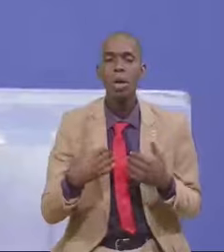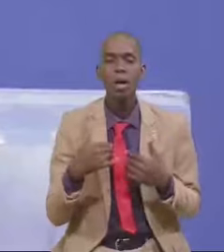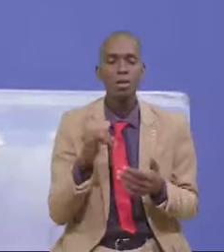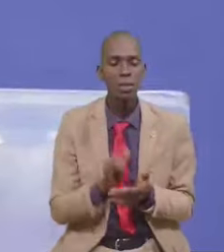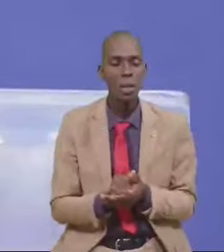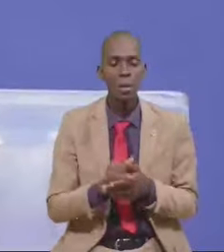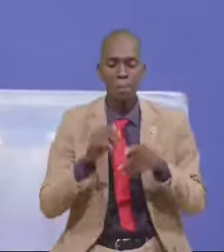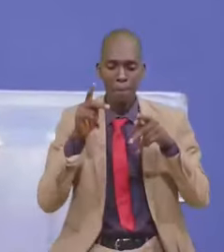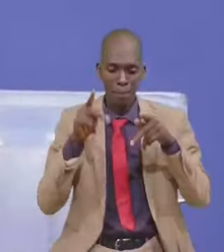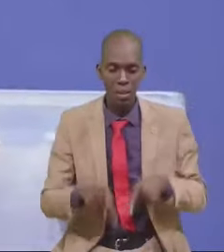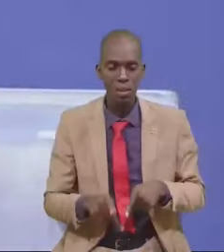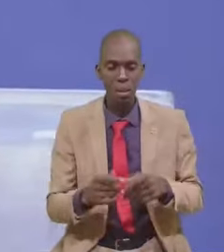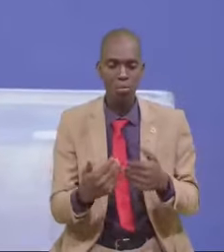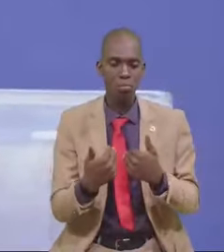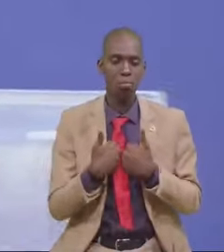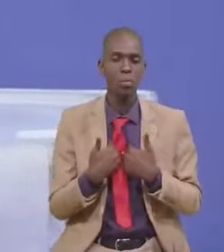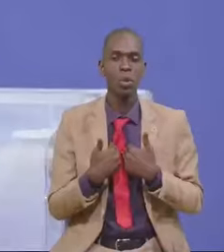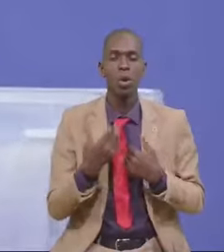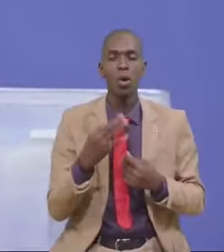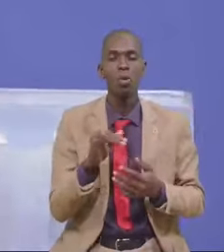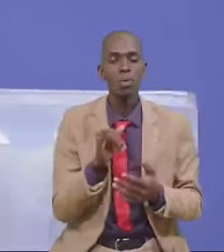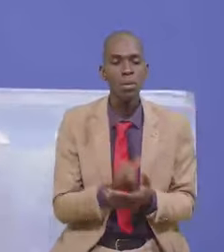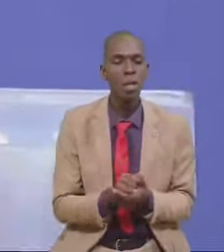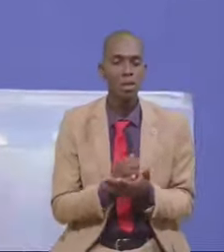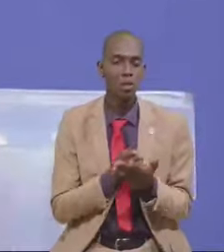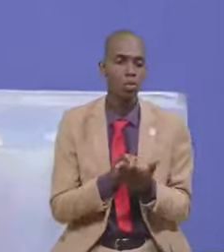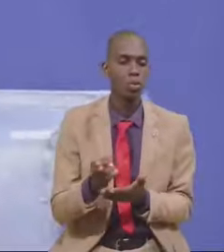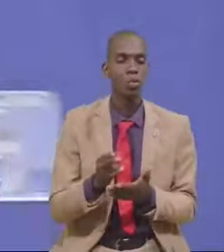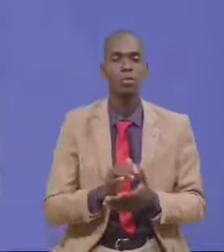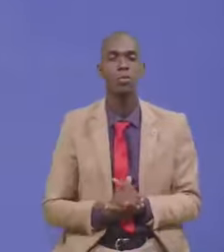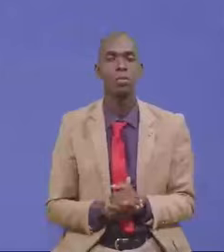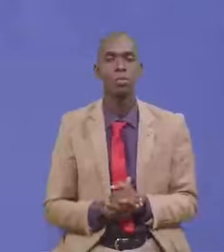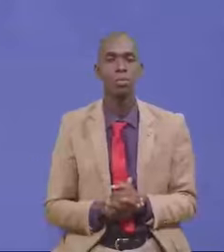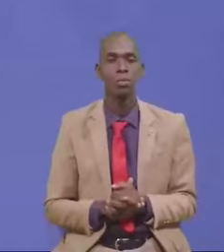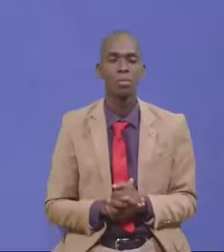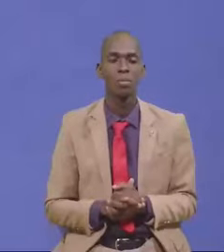Et tu dois avoir cette possession personnelle de cette vérité.